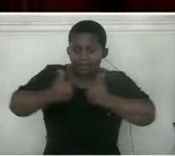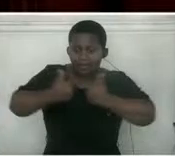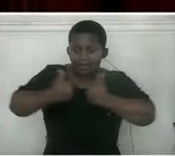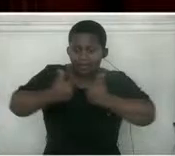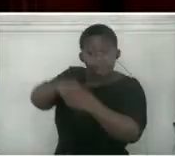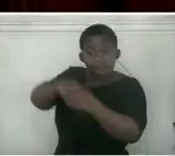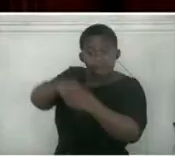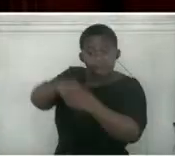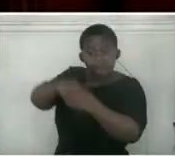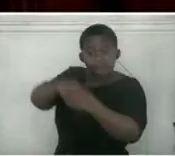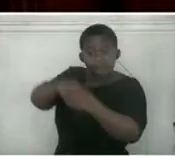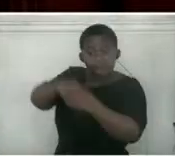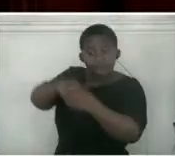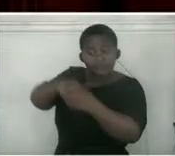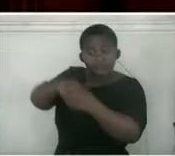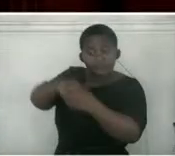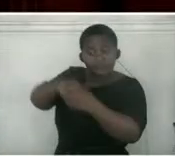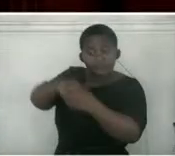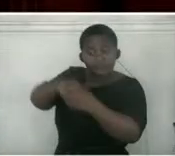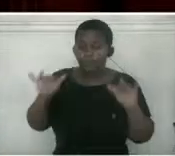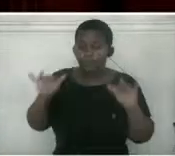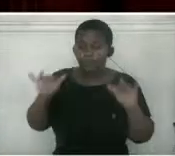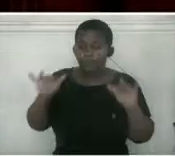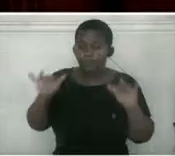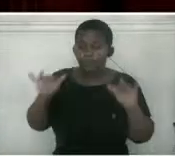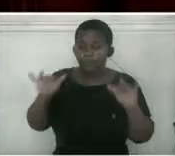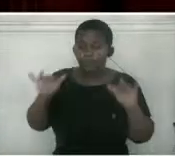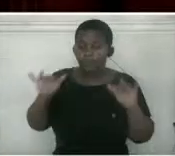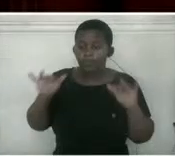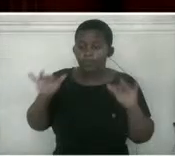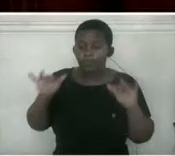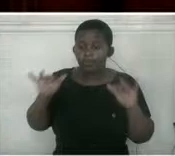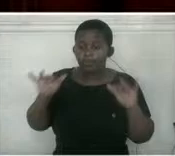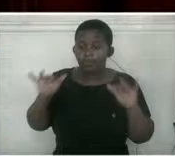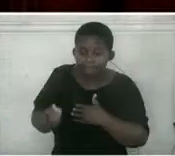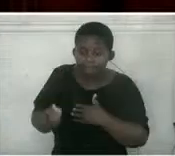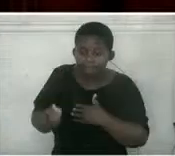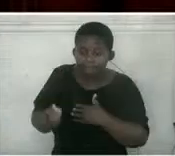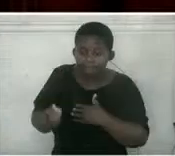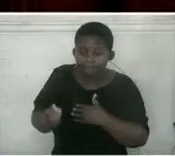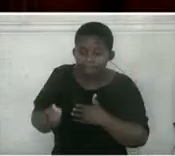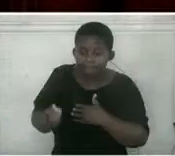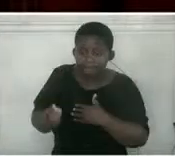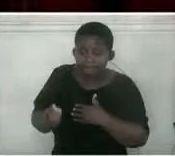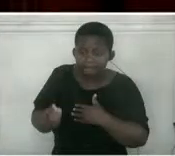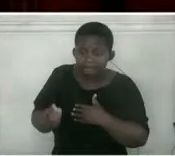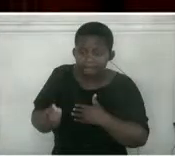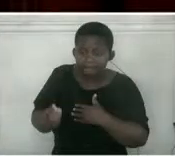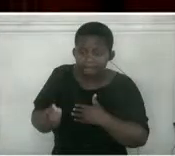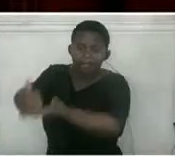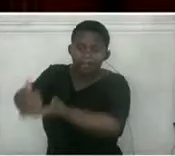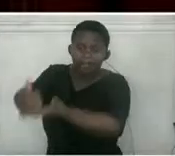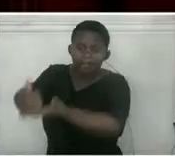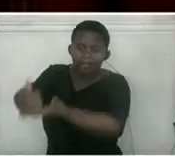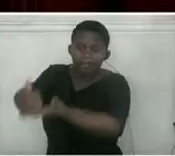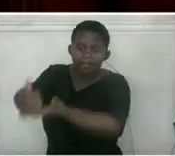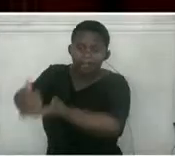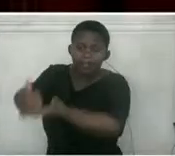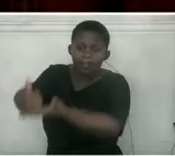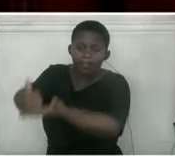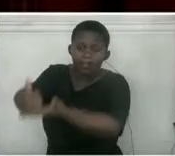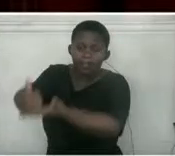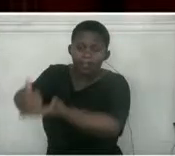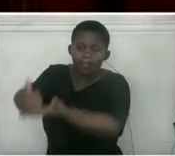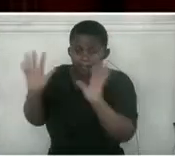Lumbandakanya ukuthi abantu uma benama proposal bakwazi ukuthi balekelelwe hayi ngokunikwa imali